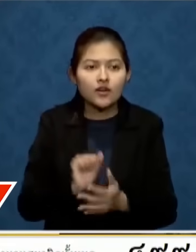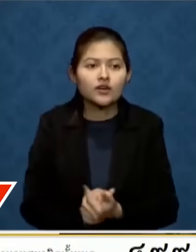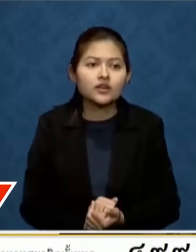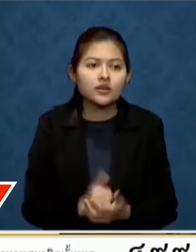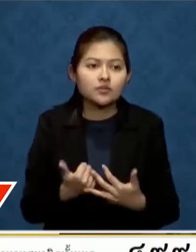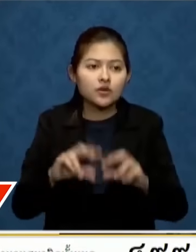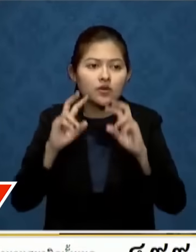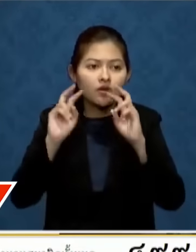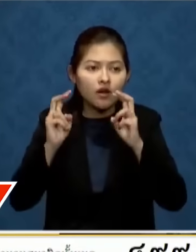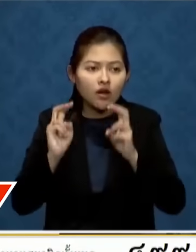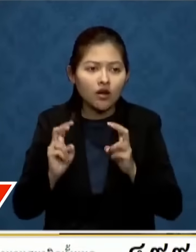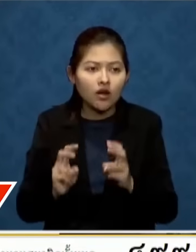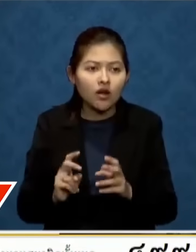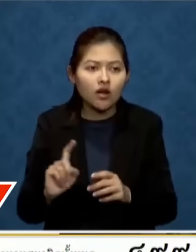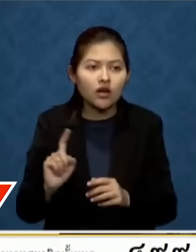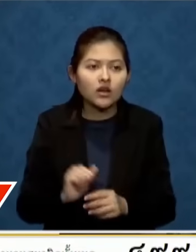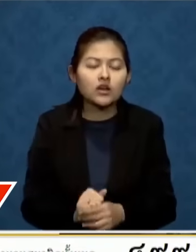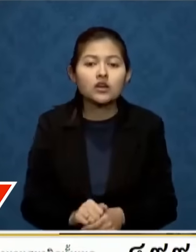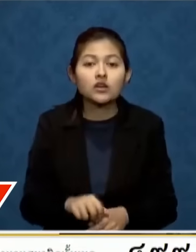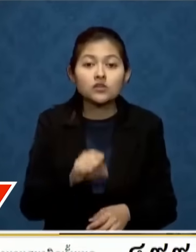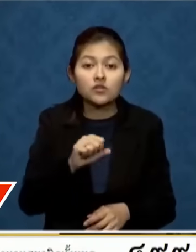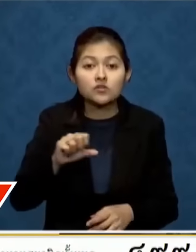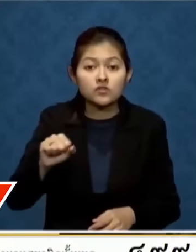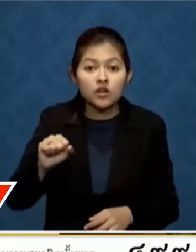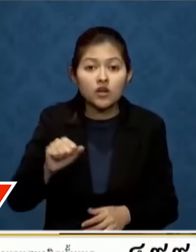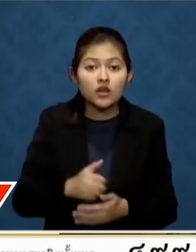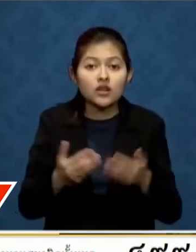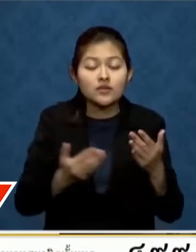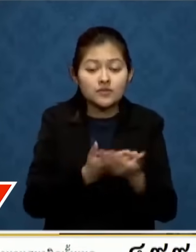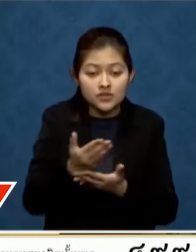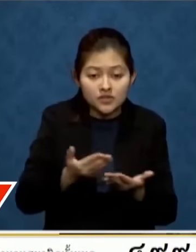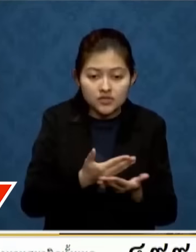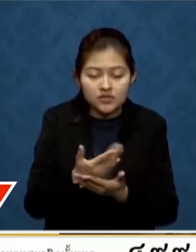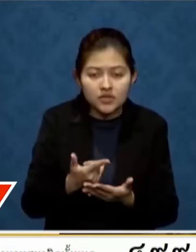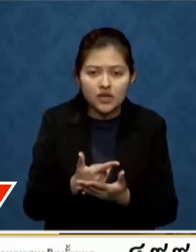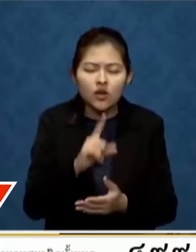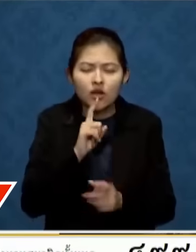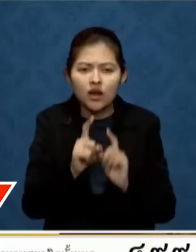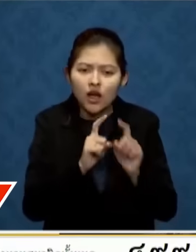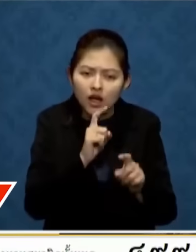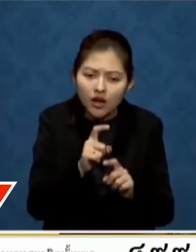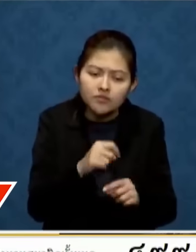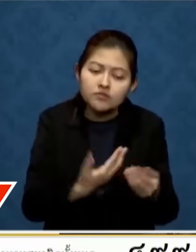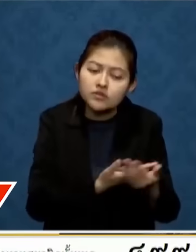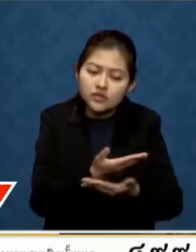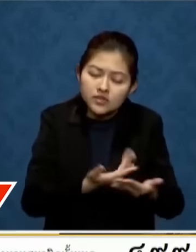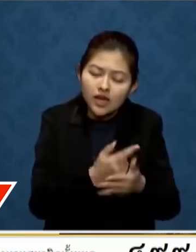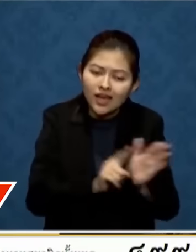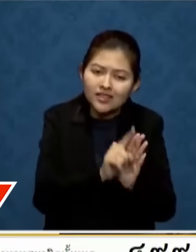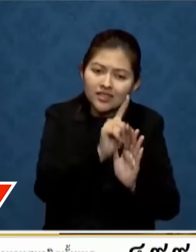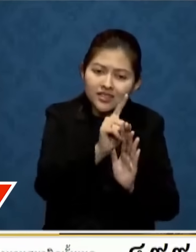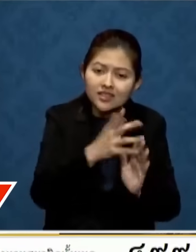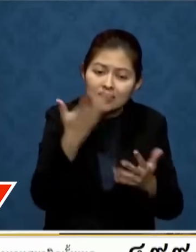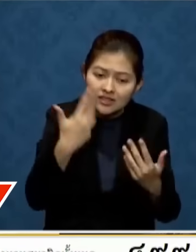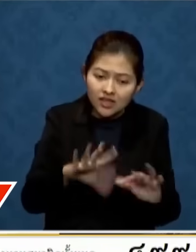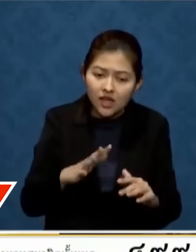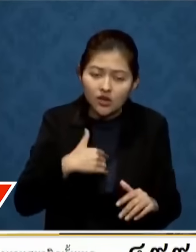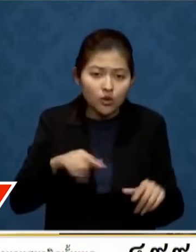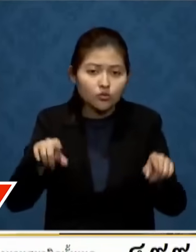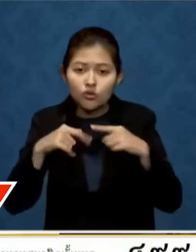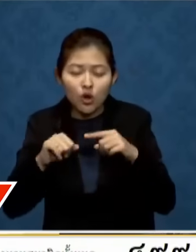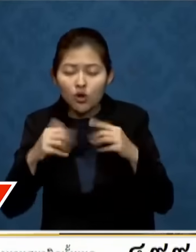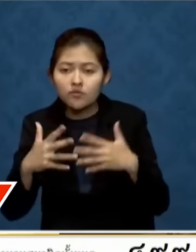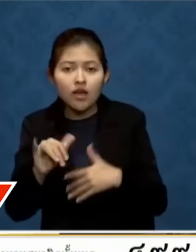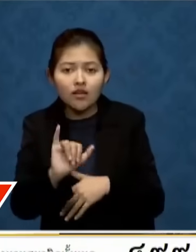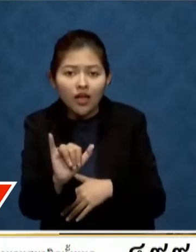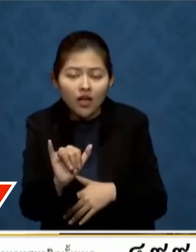ายๆกรณีเลยค่ะว่าส.ส.ได้ปรึกษาหารือครั้งที่2ก็ต้องมาทวงถามเรื่องของการปรึกษาหารือครั้งแรกว่ายังไม่ได้รับการตอบรับจากหน่วย